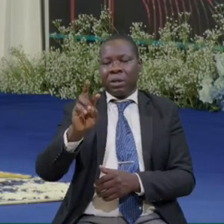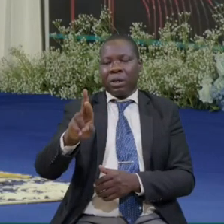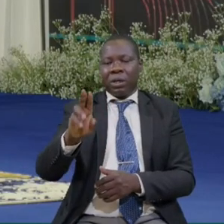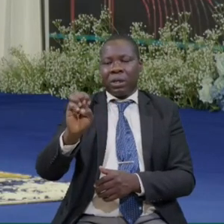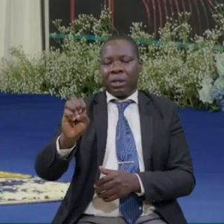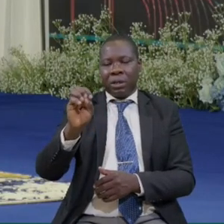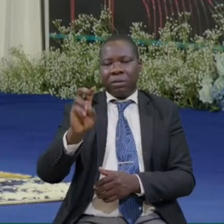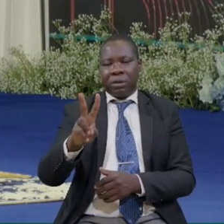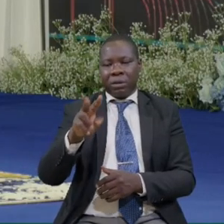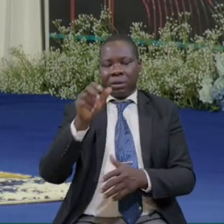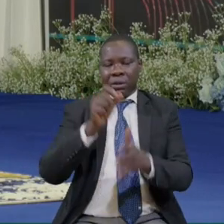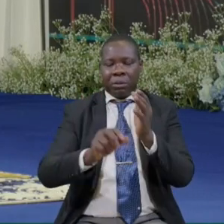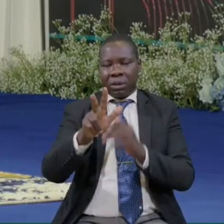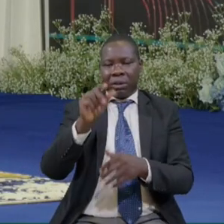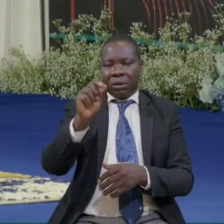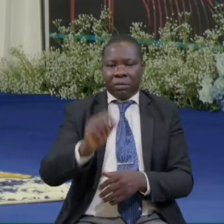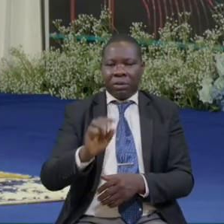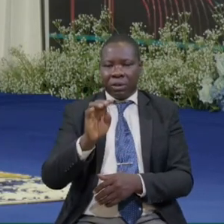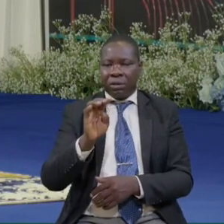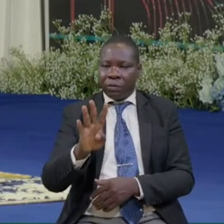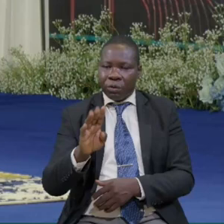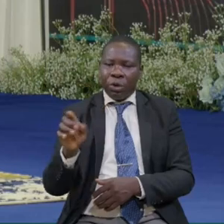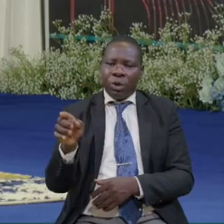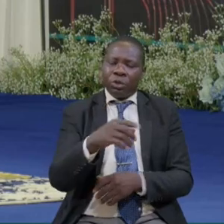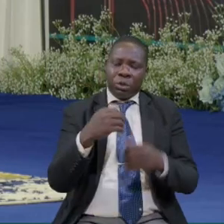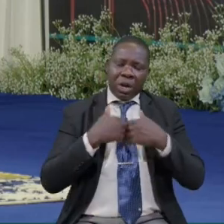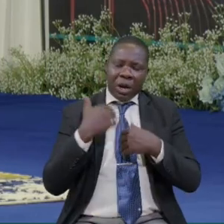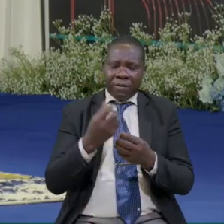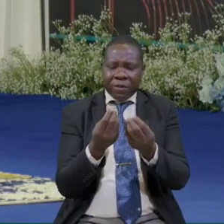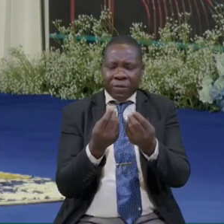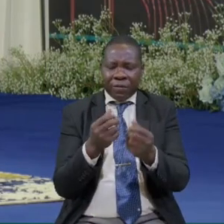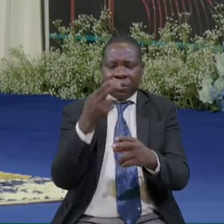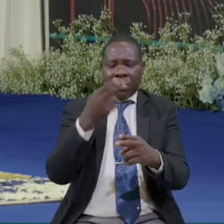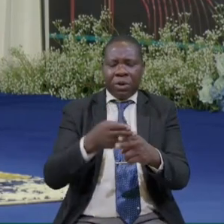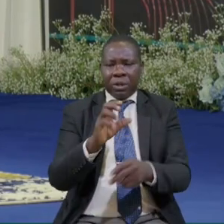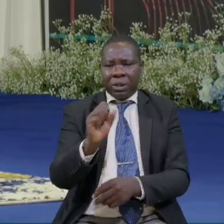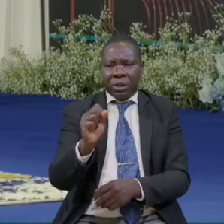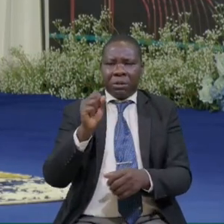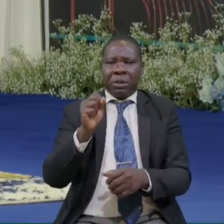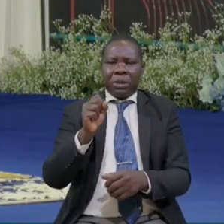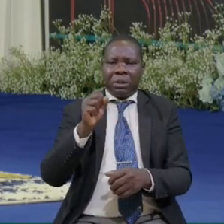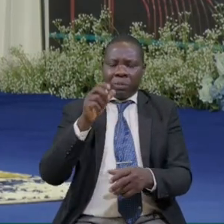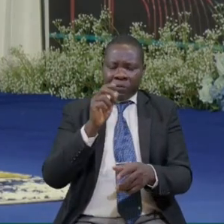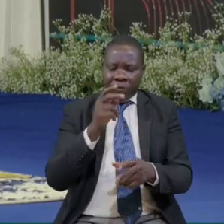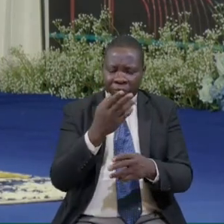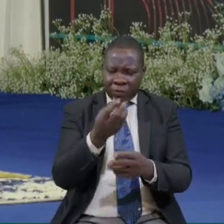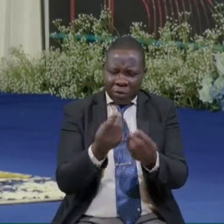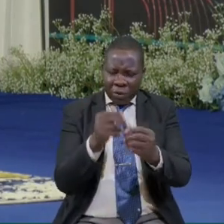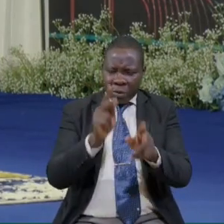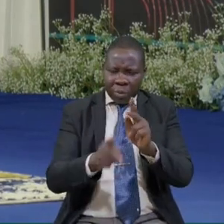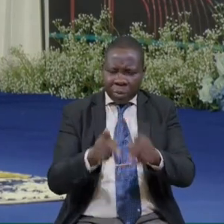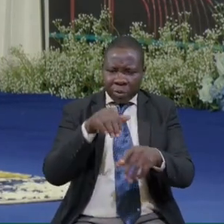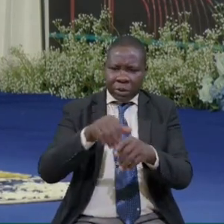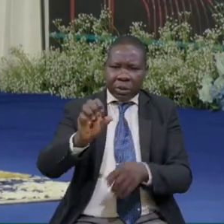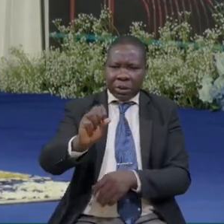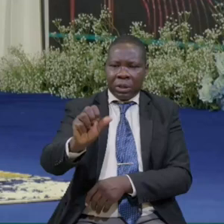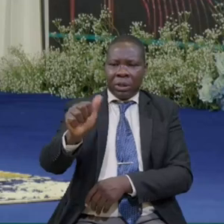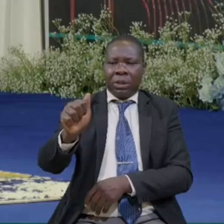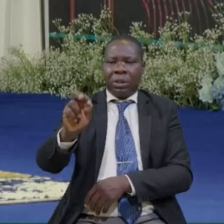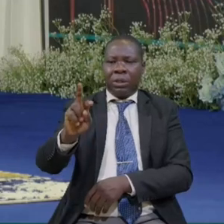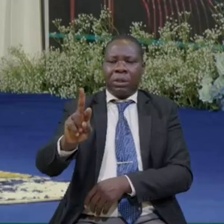4. Cependant, tu as à Sardes quelques hommes qui n'ont pas